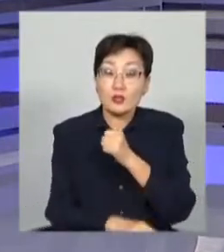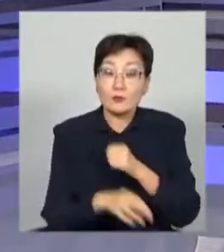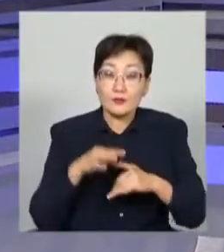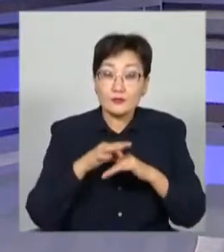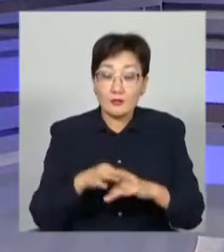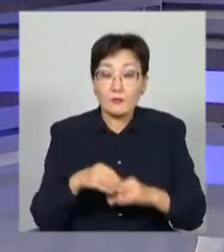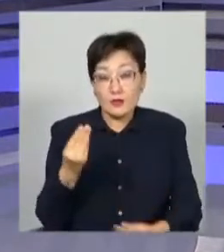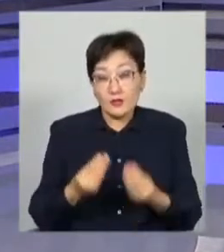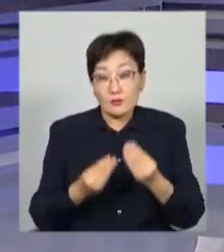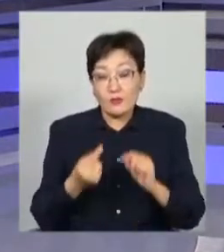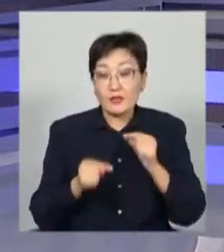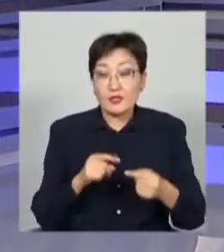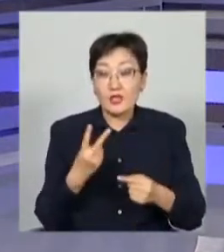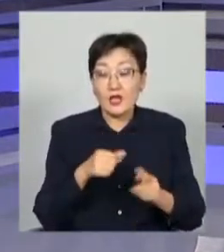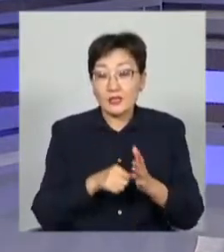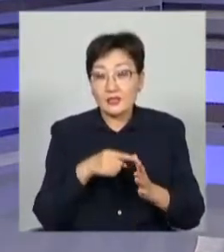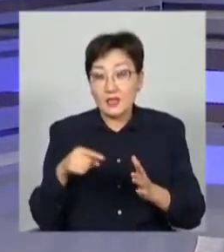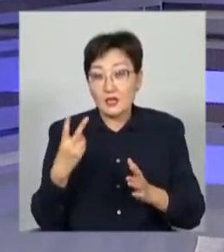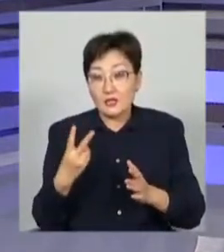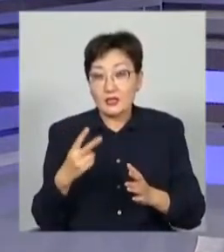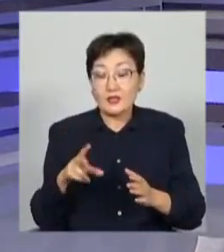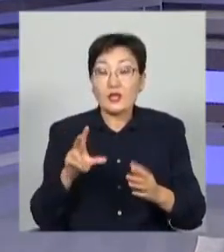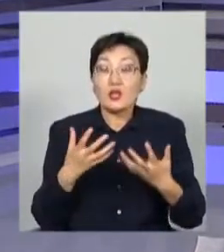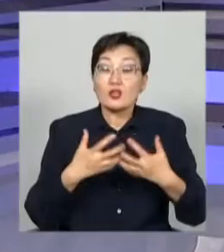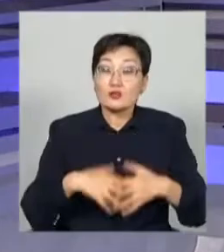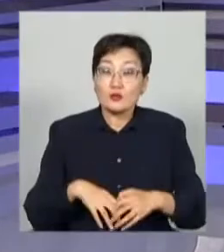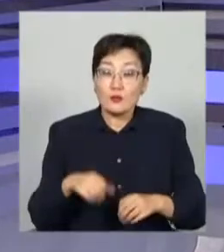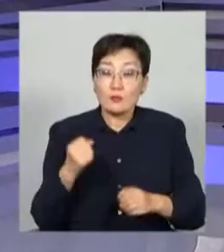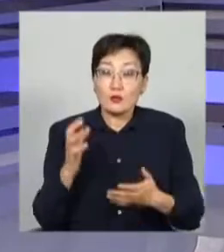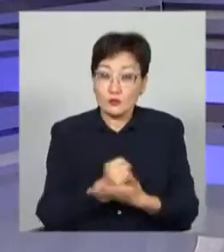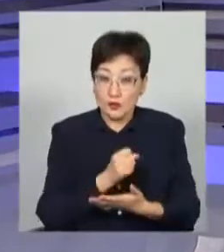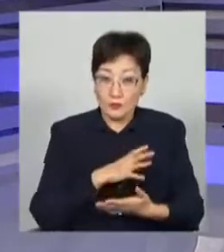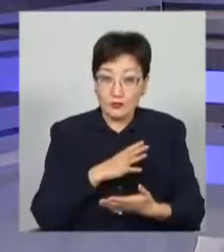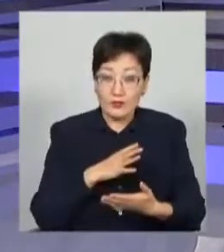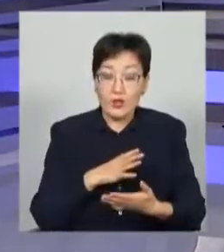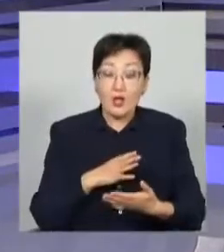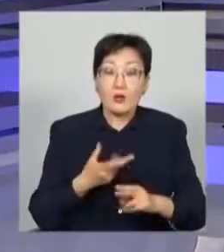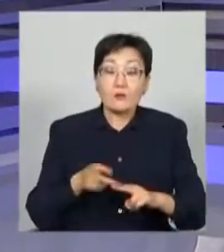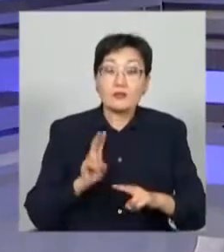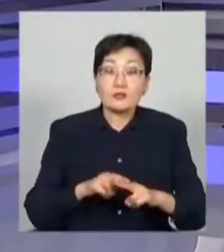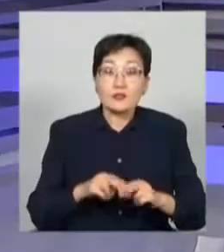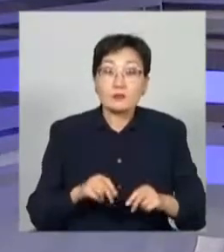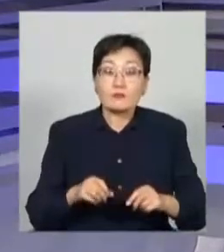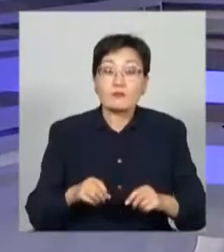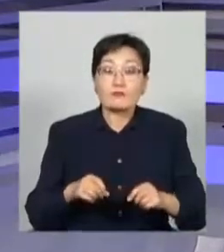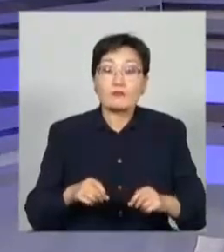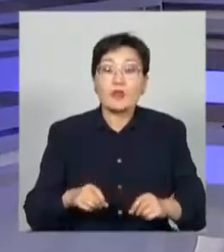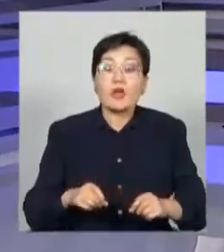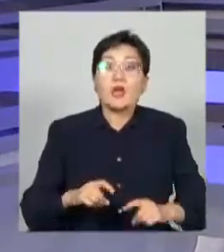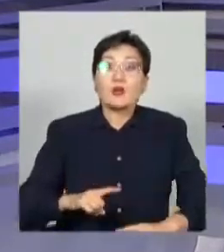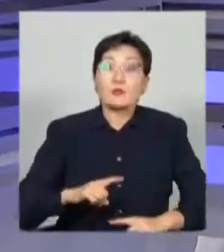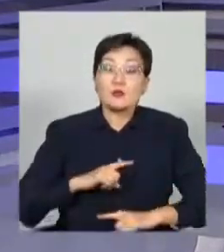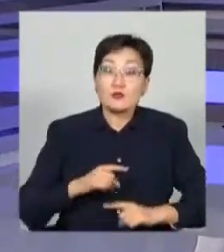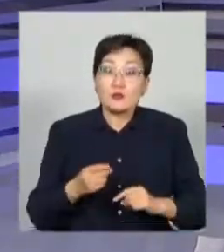ойында қарсыластарын 6-2 есебімен ұтып, өз тобында көш басына шықты. Ал мергендігімен көзге түскен қақпашы Лео Гита